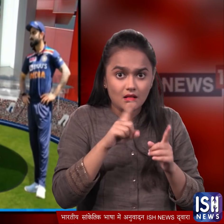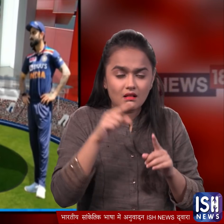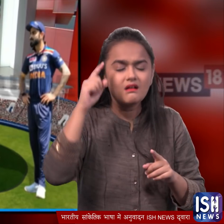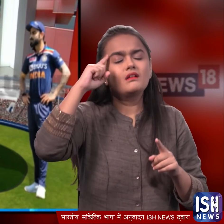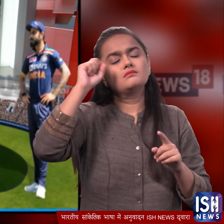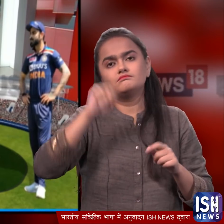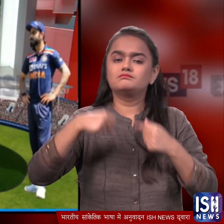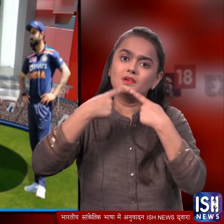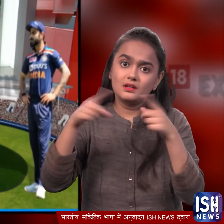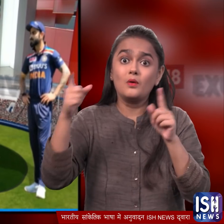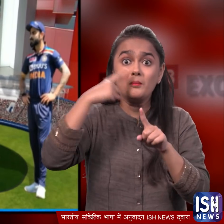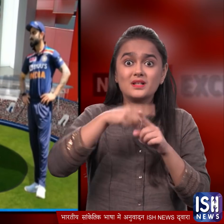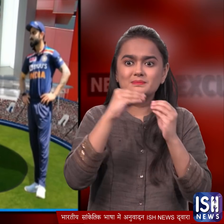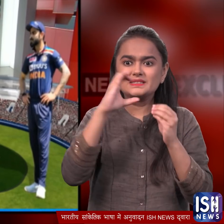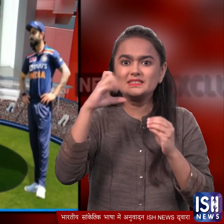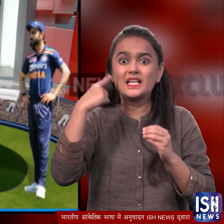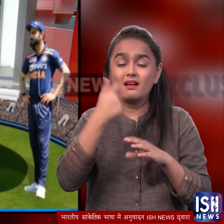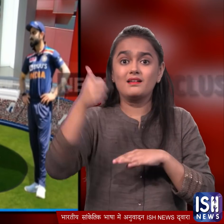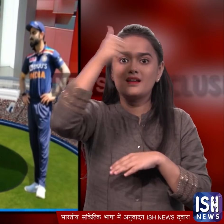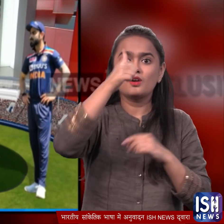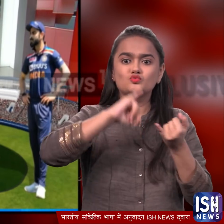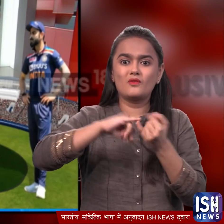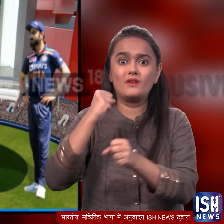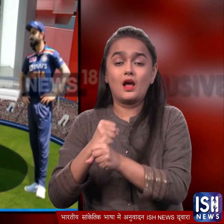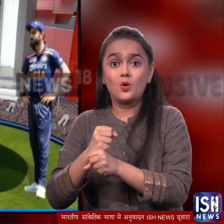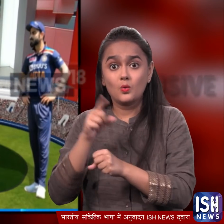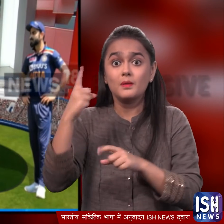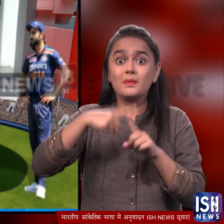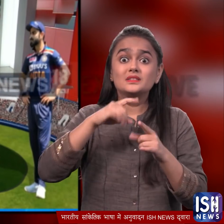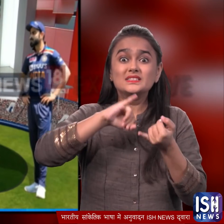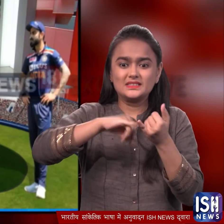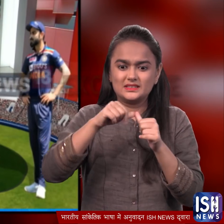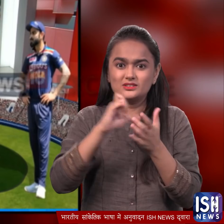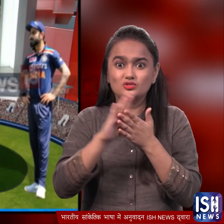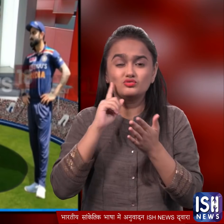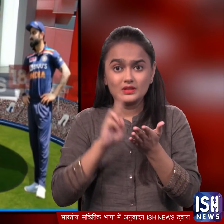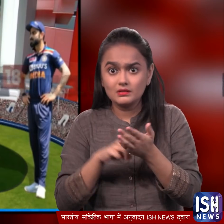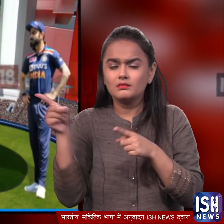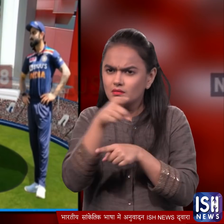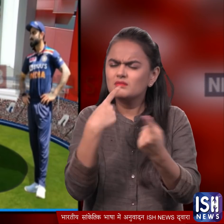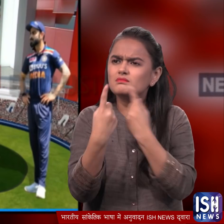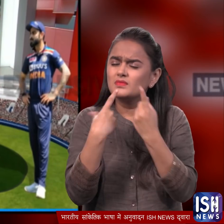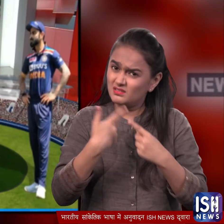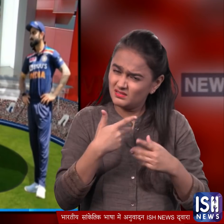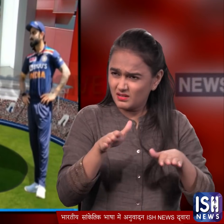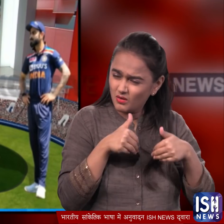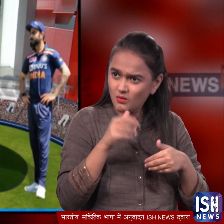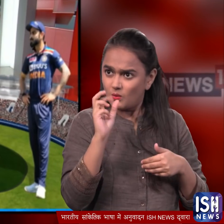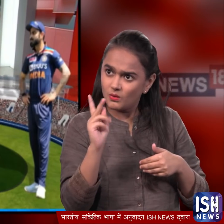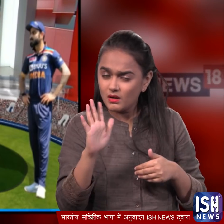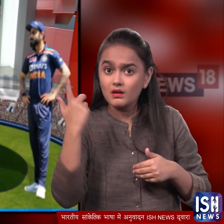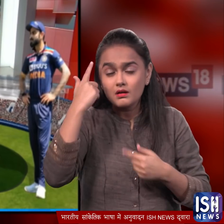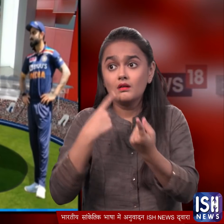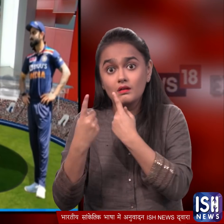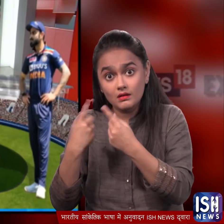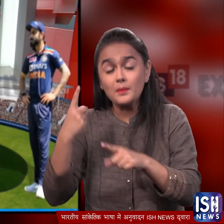जाकर उन्होंने ये फैसला लिया। उन्होंने इस बारे में बीसीसीआई अध्यक्ष सौरव गांगुली और सचिव जय शाह समेत चयनकर्ताओं से भी बात